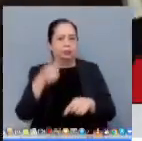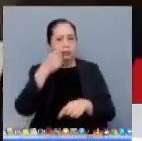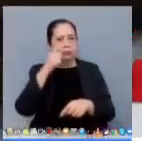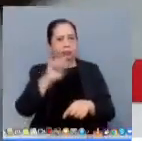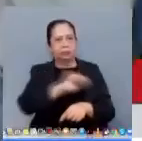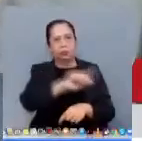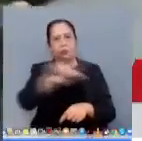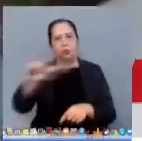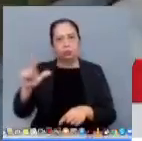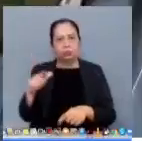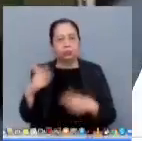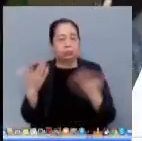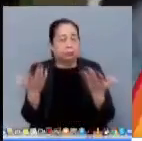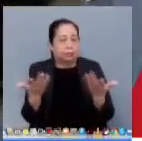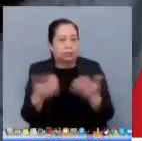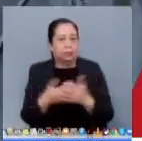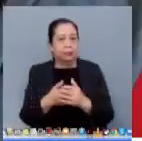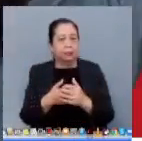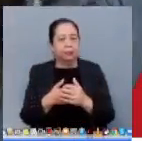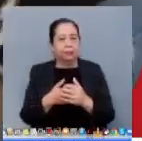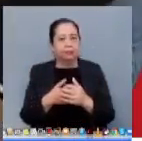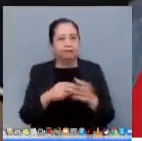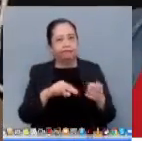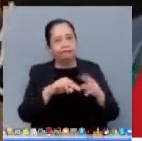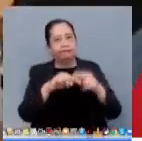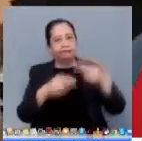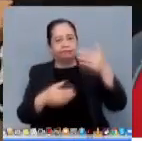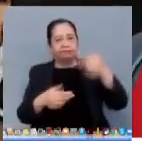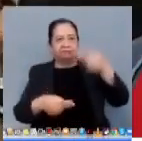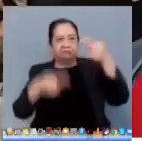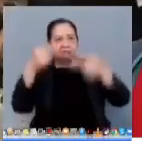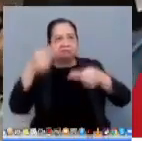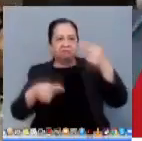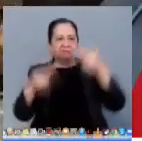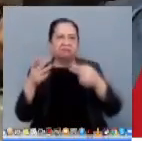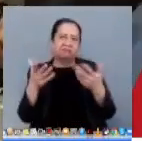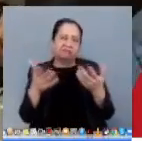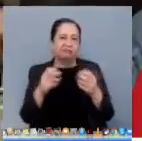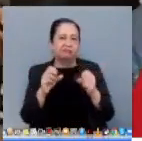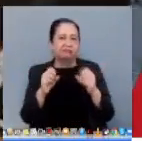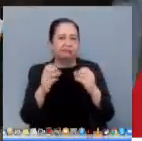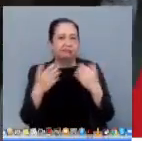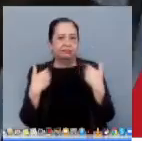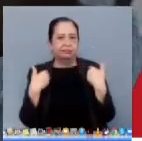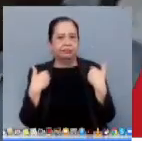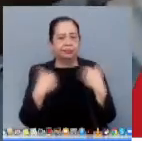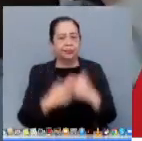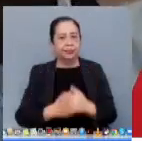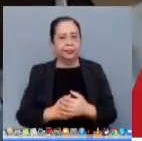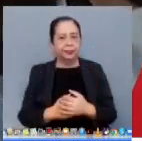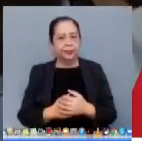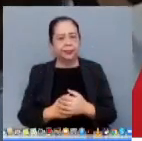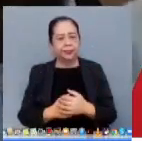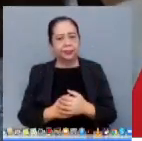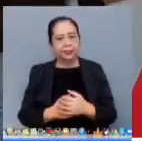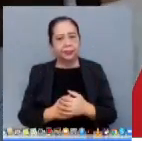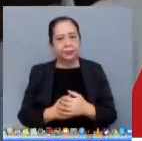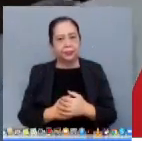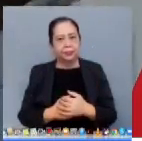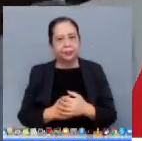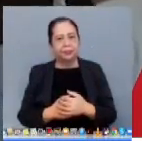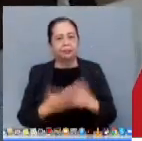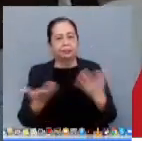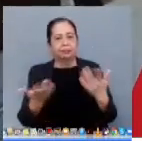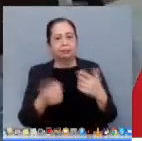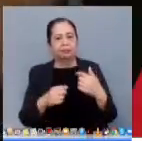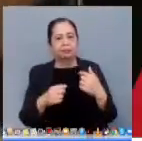ba, tumataas. So, meron naman tayong price hikes. It's just fair